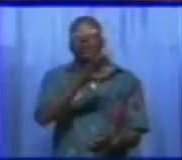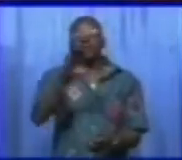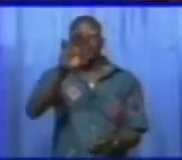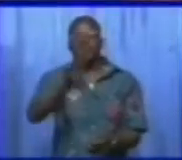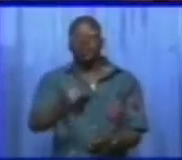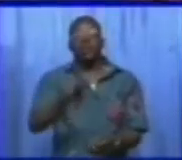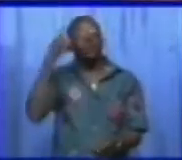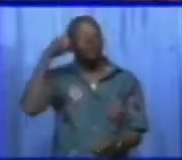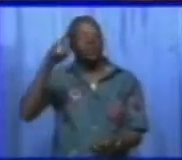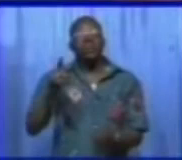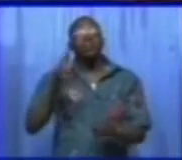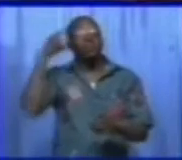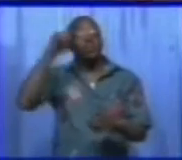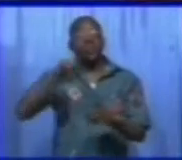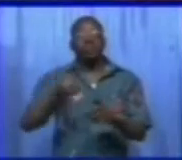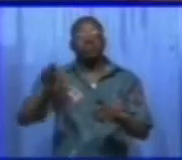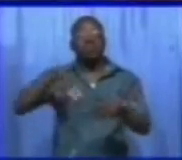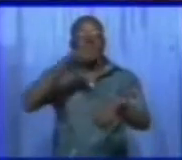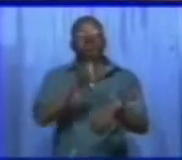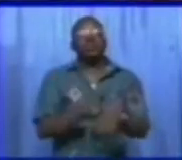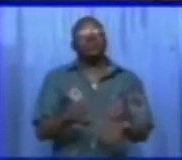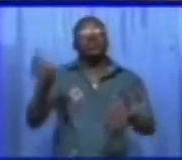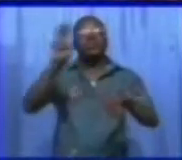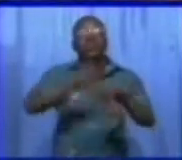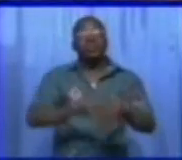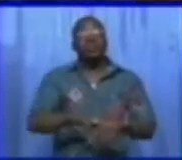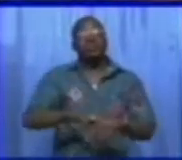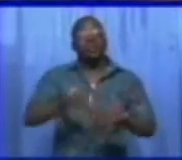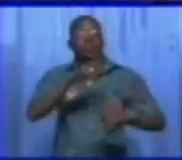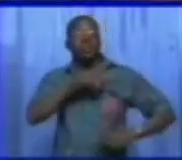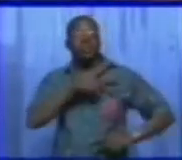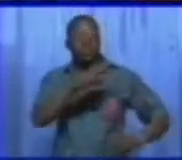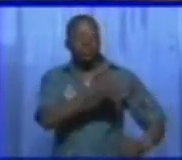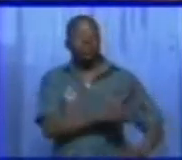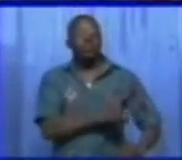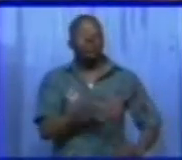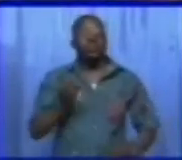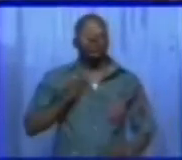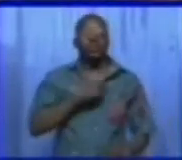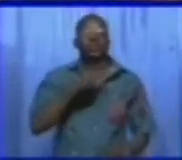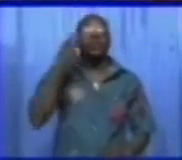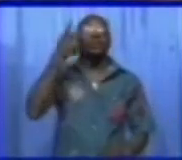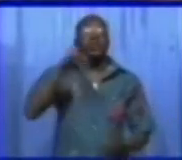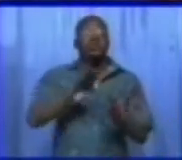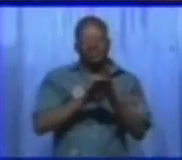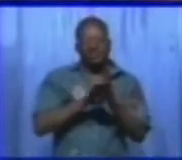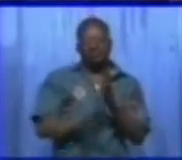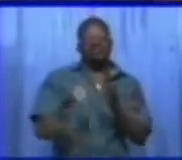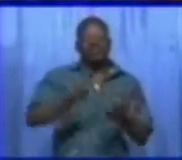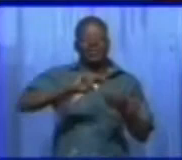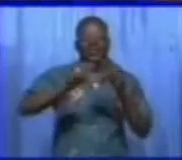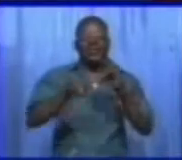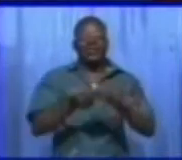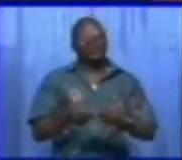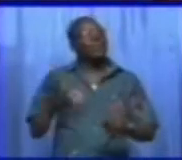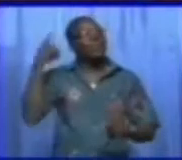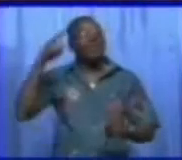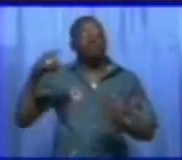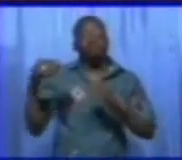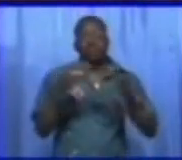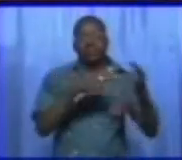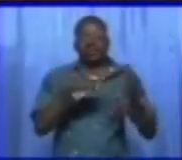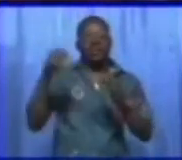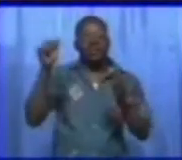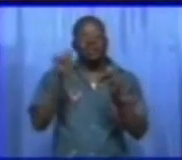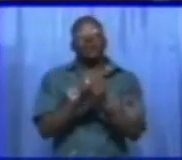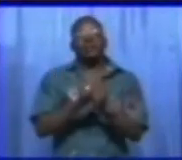sécurité. Au cours de la période de mise en œuvre de la police de proximité, on a constaté une diminution du nombre d'attaques à main armée.